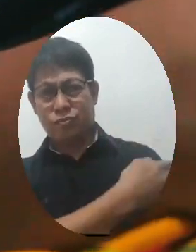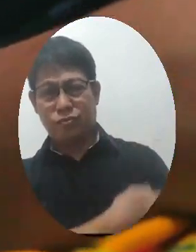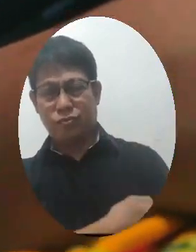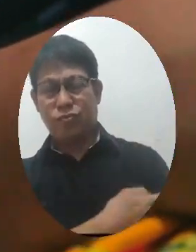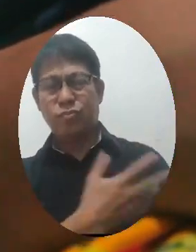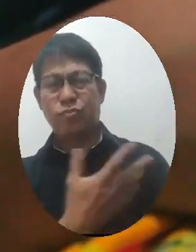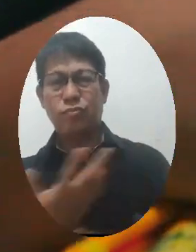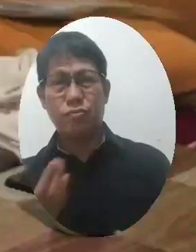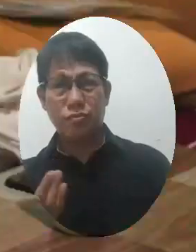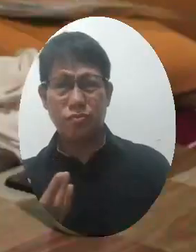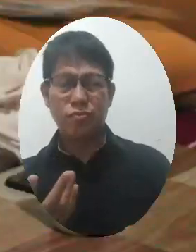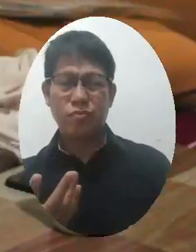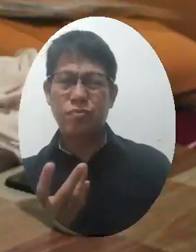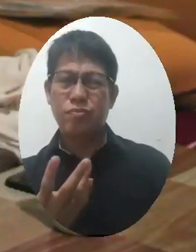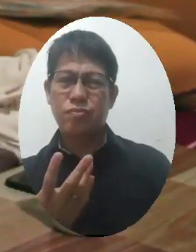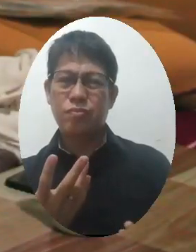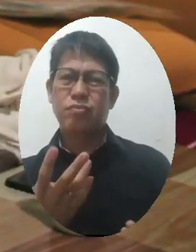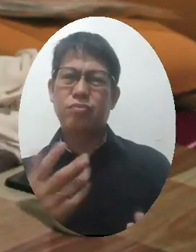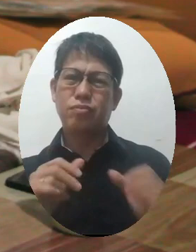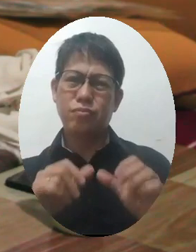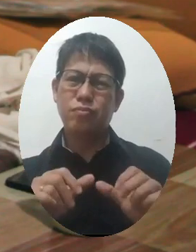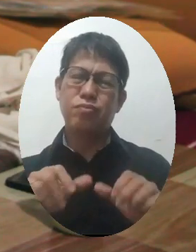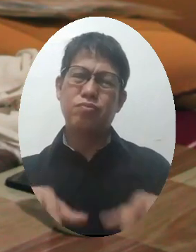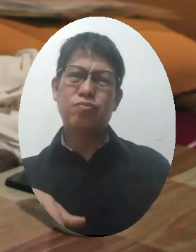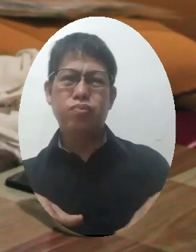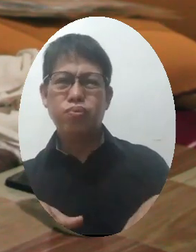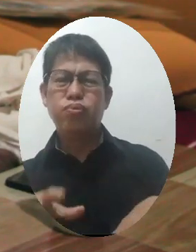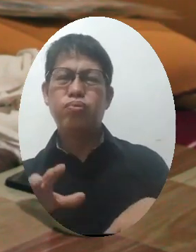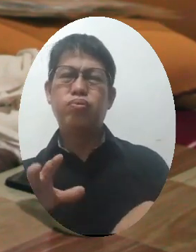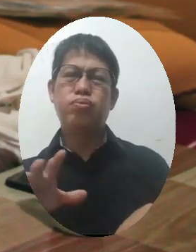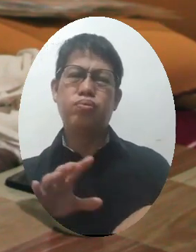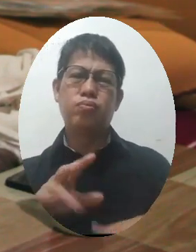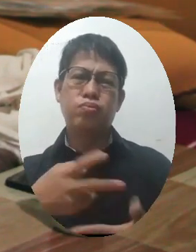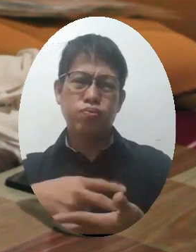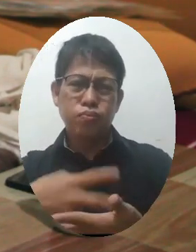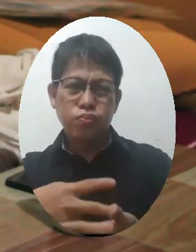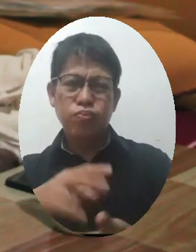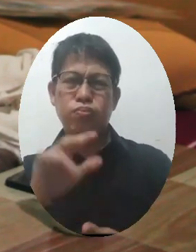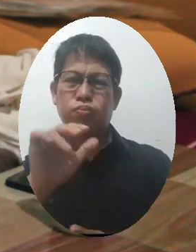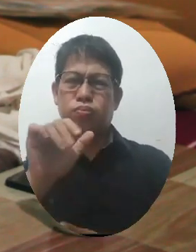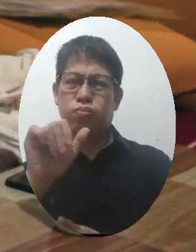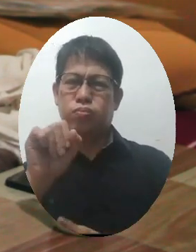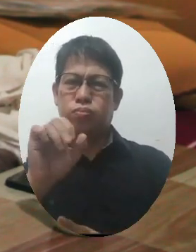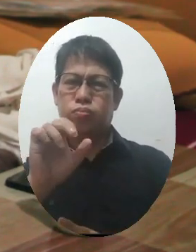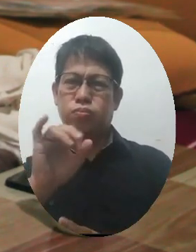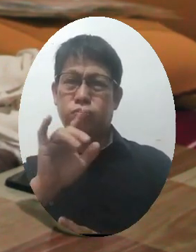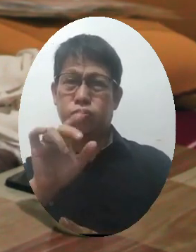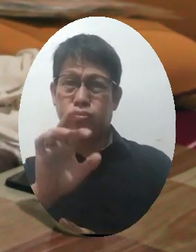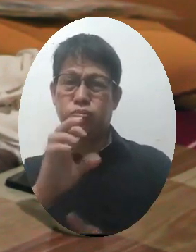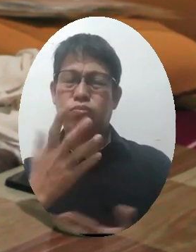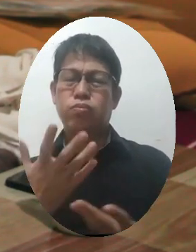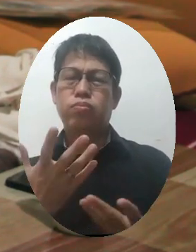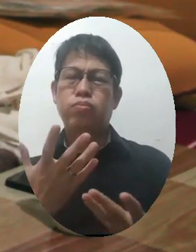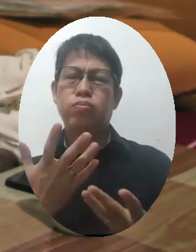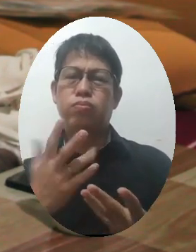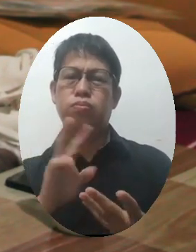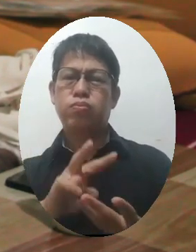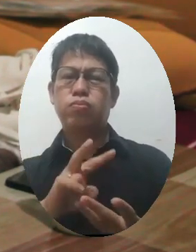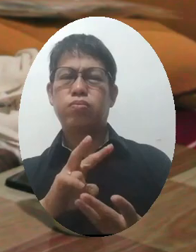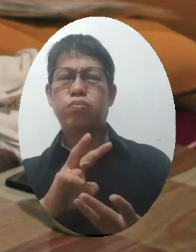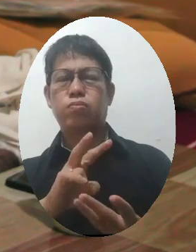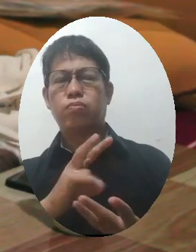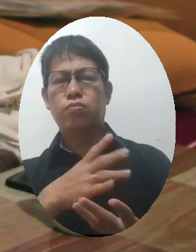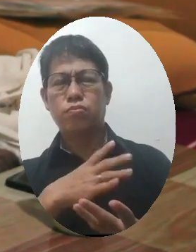sa ospital noon kasi wala pong tigil yung seizure niya eh. Tapos po nung mag-okay na po siya, akala